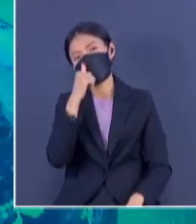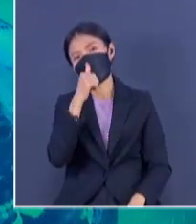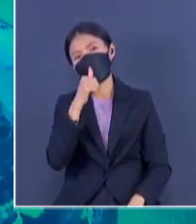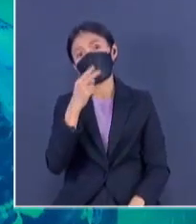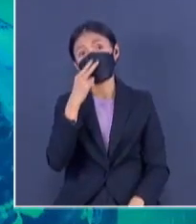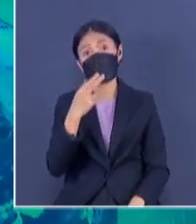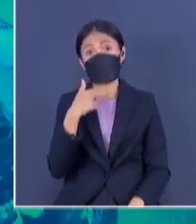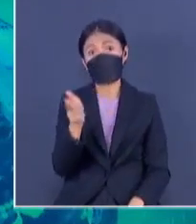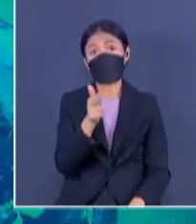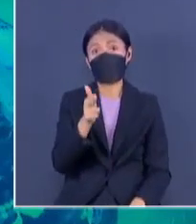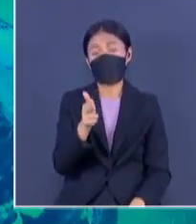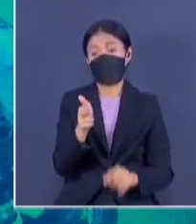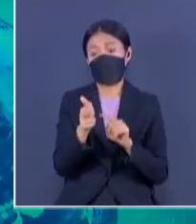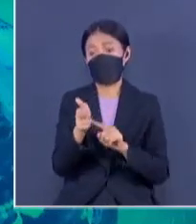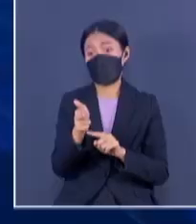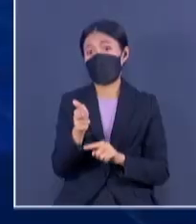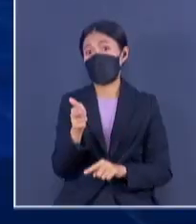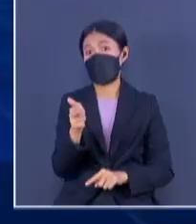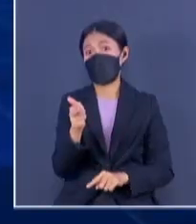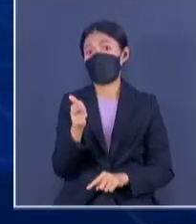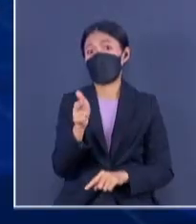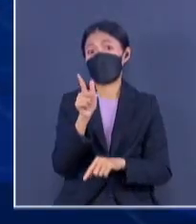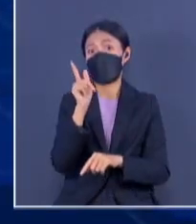และมีคนเข้าไปชมจำนวนมากเลยล่ะค่ะ